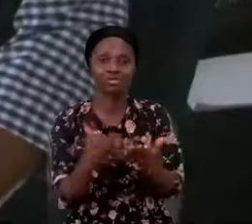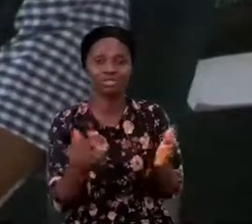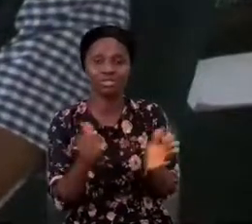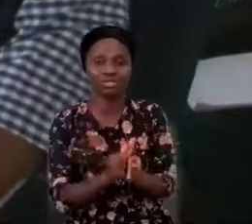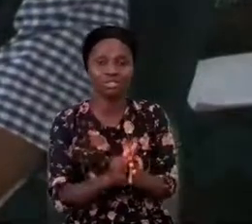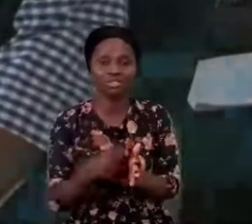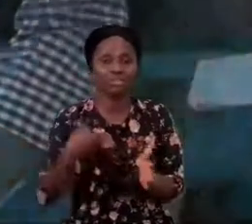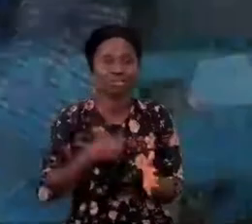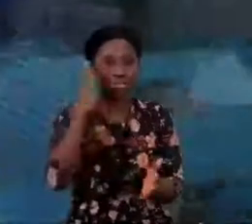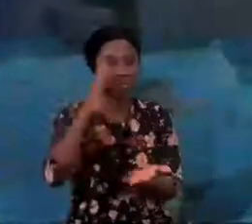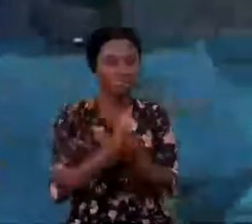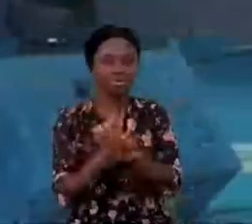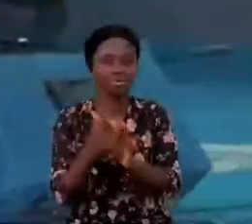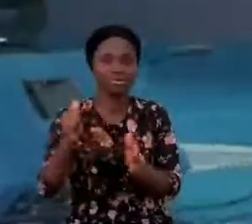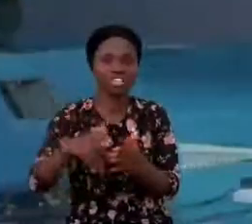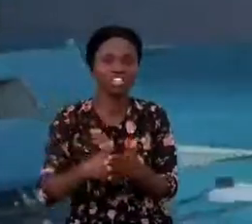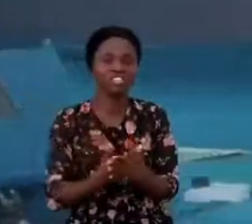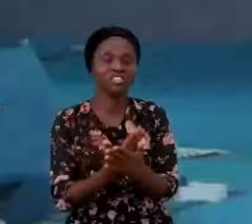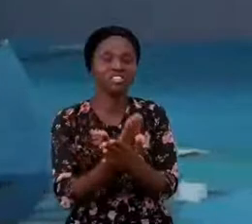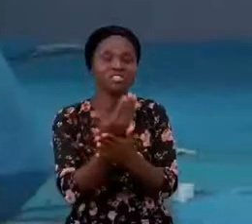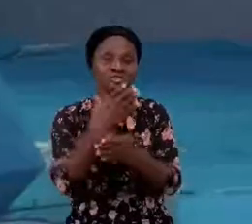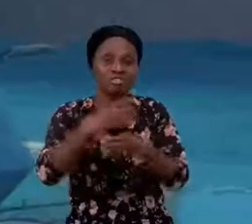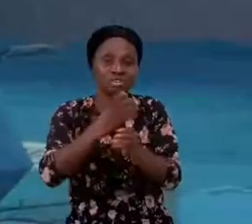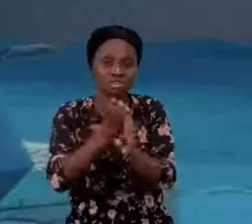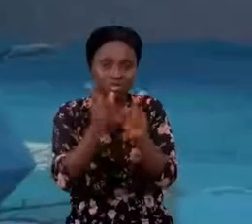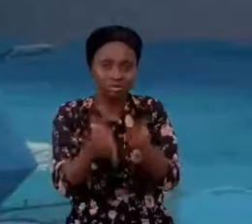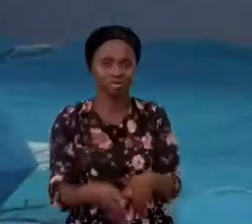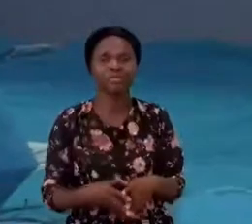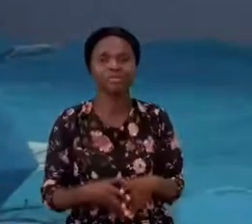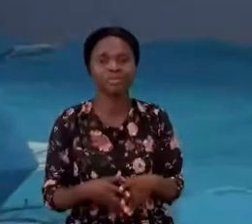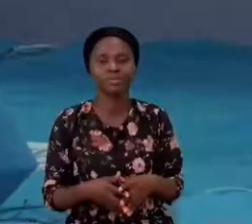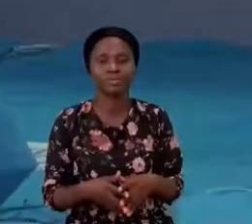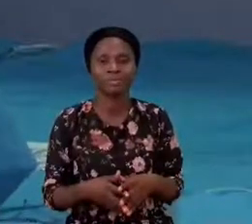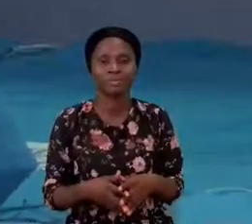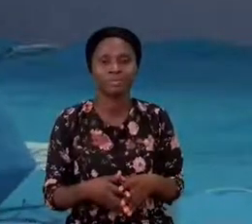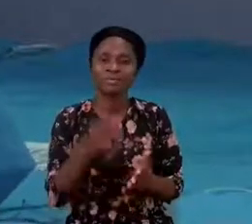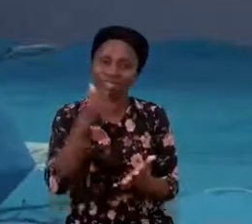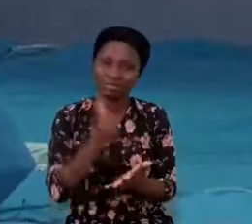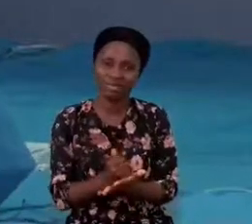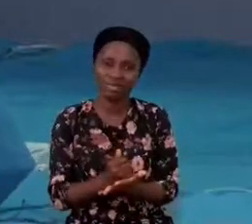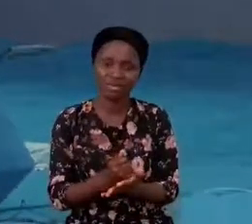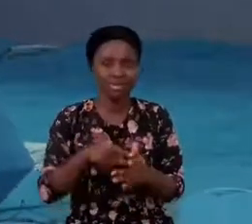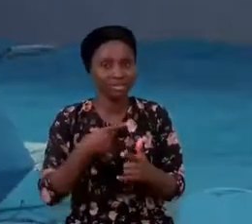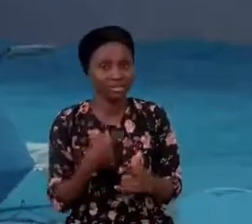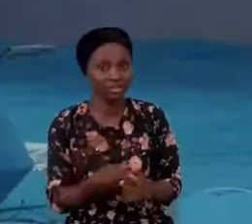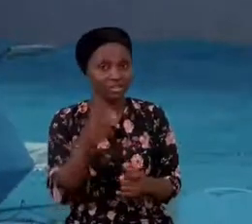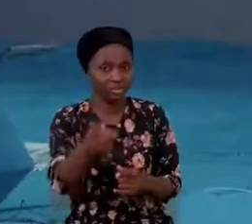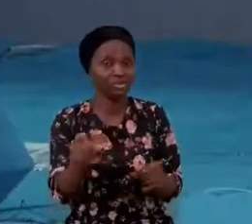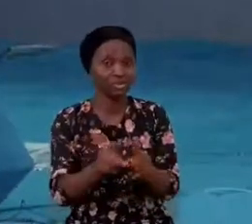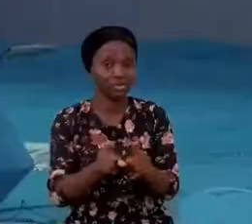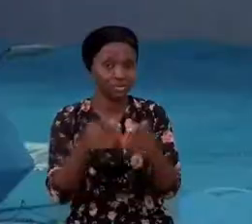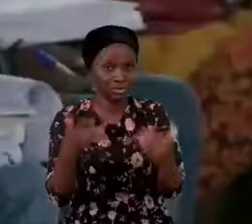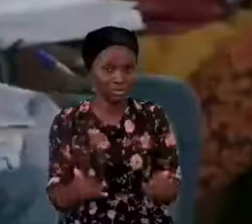Alors, toi aussi, tu commences à former les choses dans ta vie.